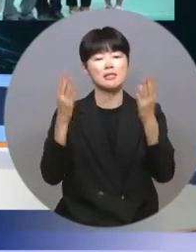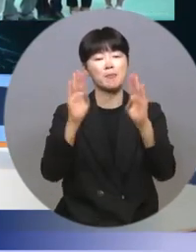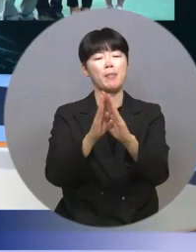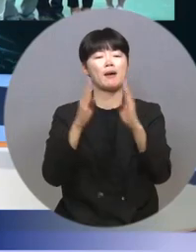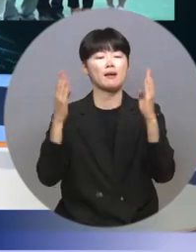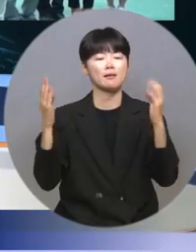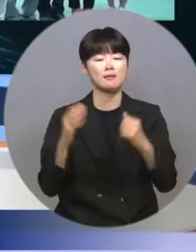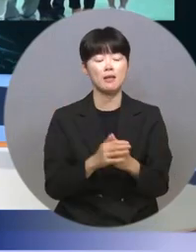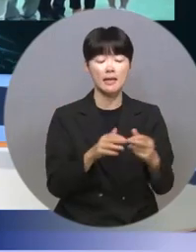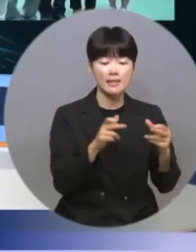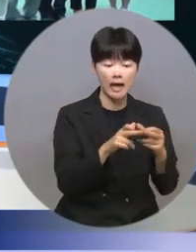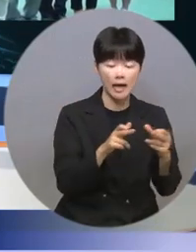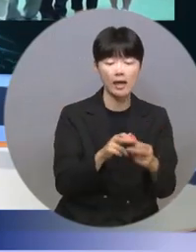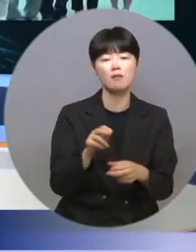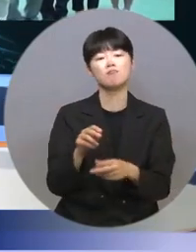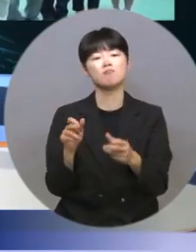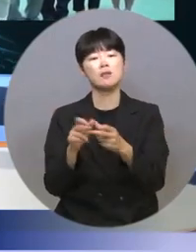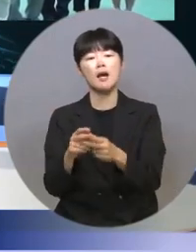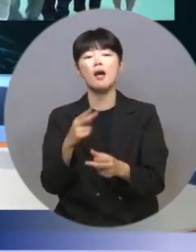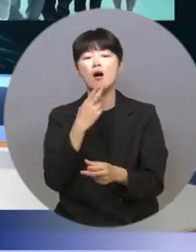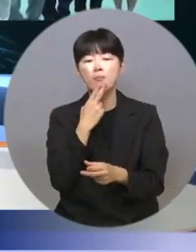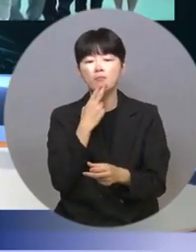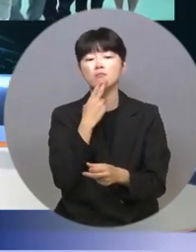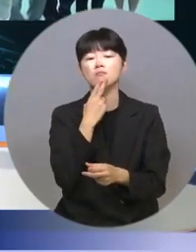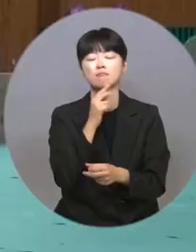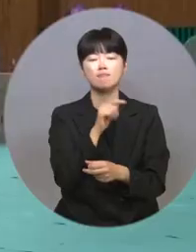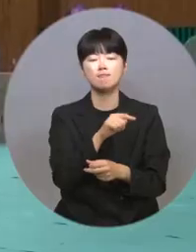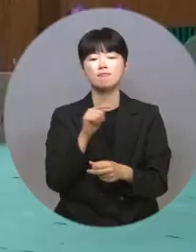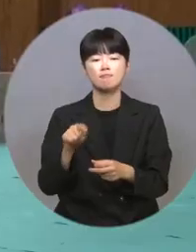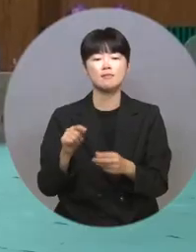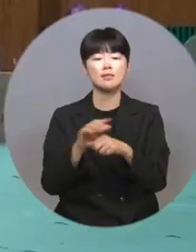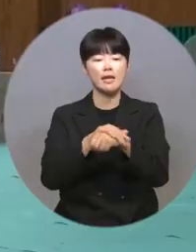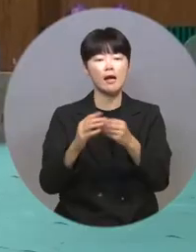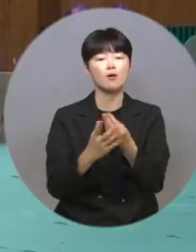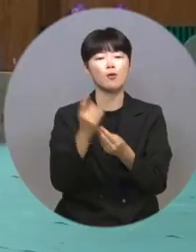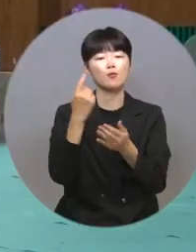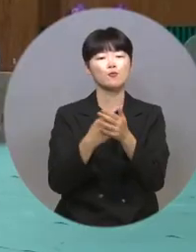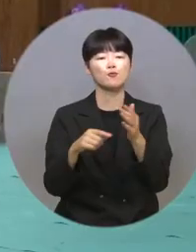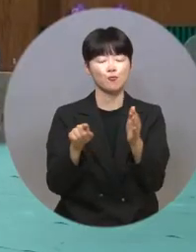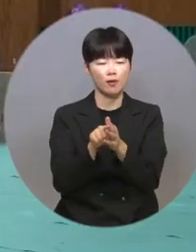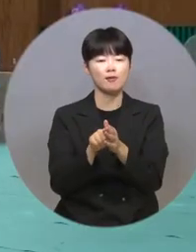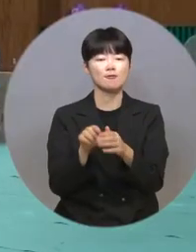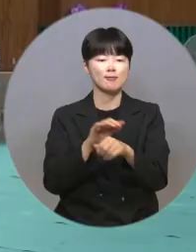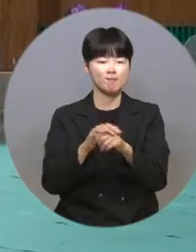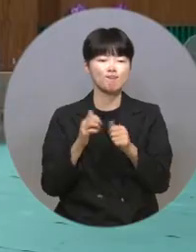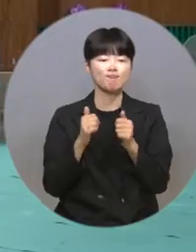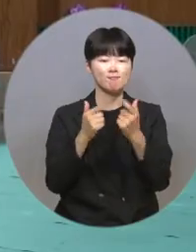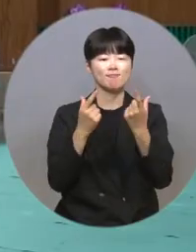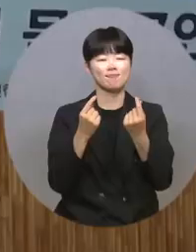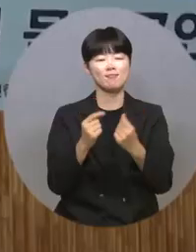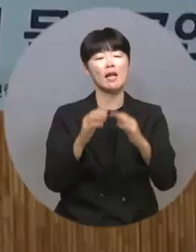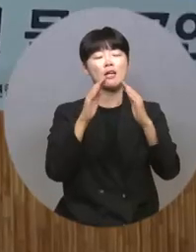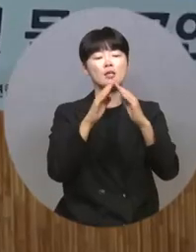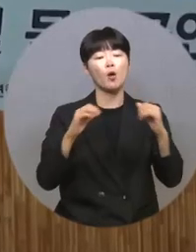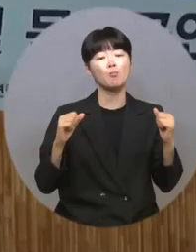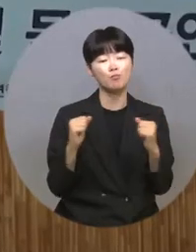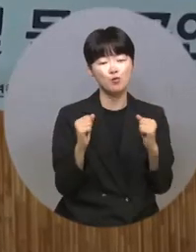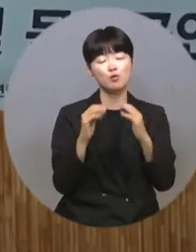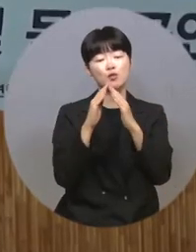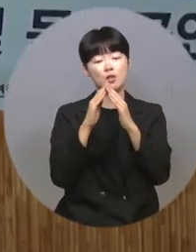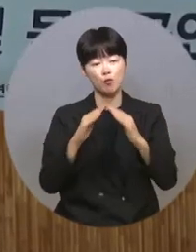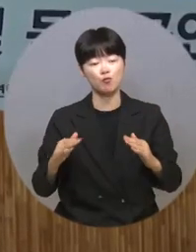하는데요. 장유진 기자가 보도합니다. 전북 전주시는 지난 8월 19일